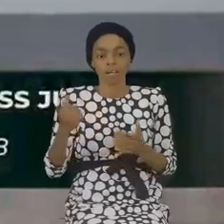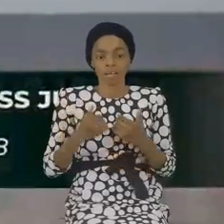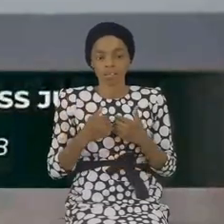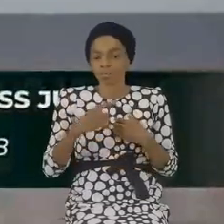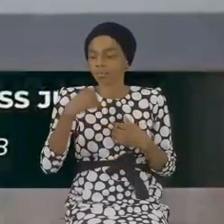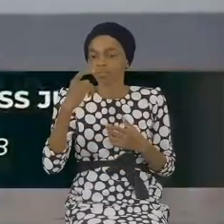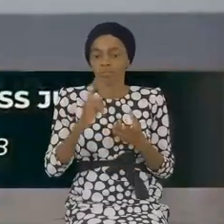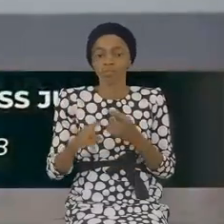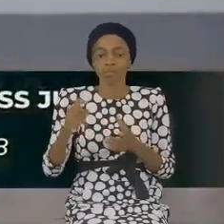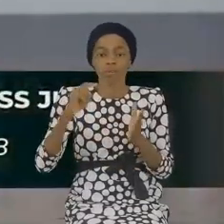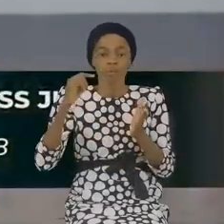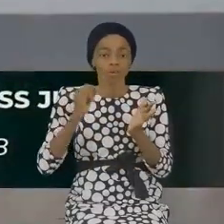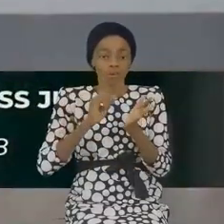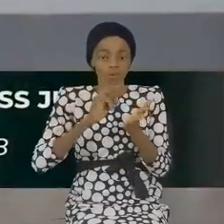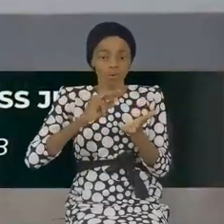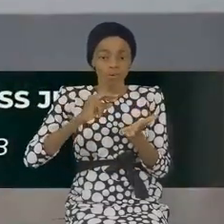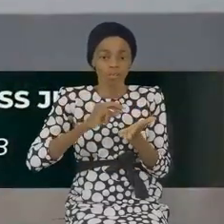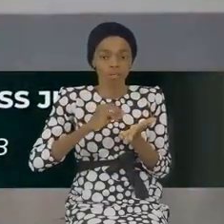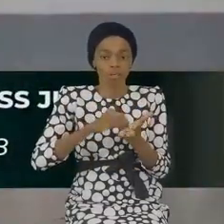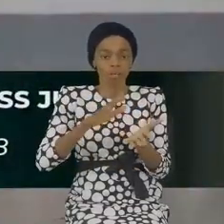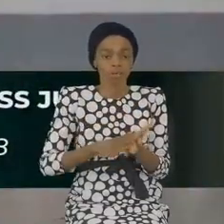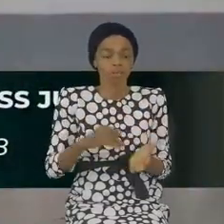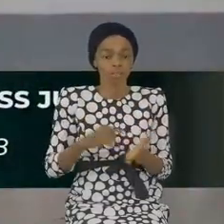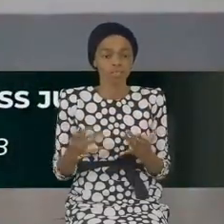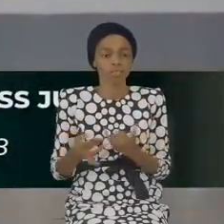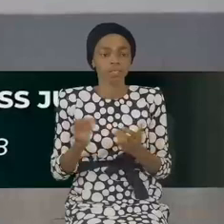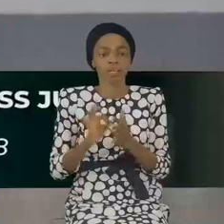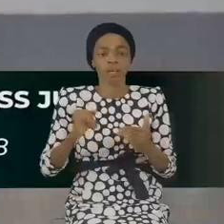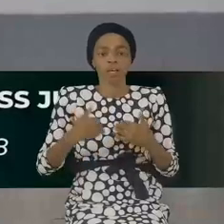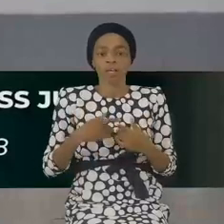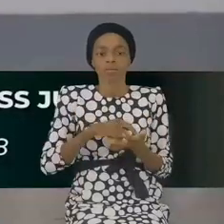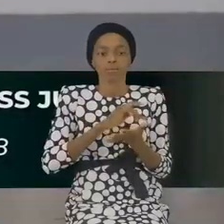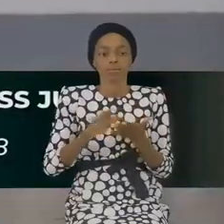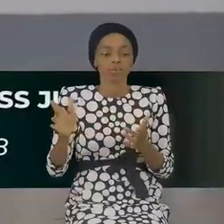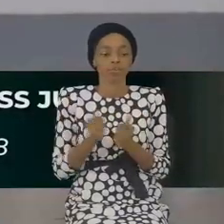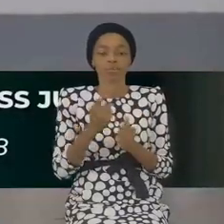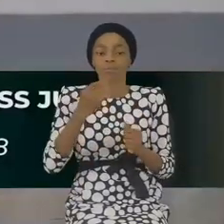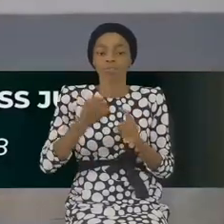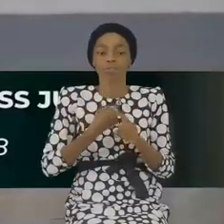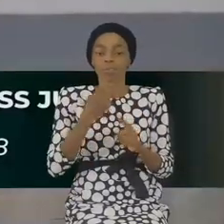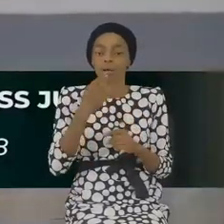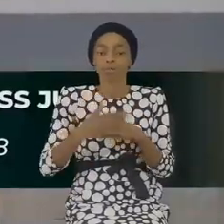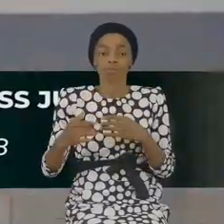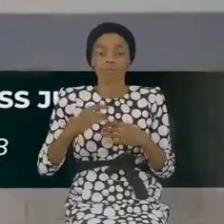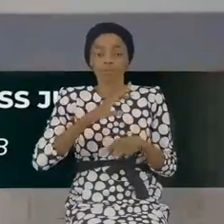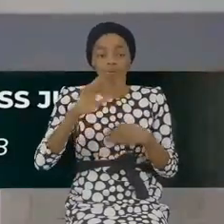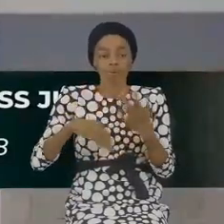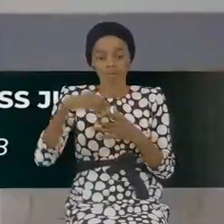suis pur du sang de vous tous. Je suis pur du sang de vous tous. Pourquoi?